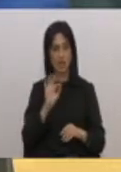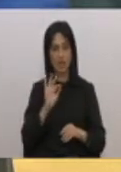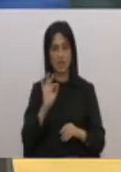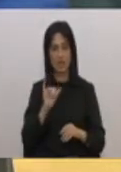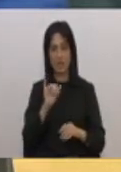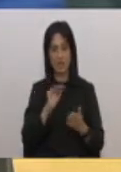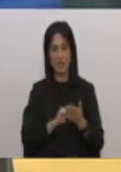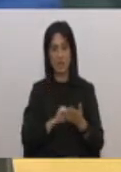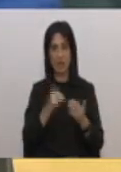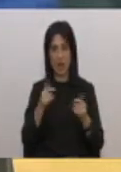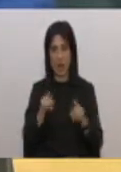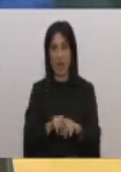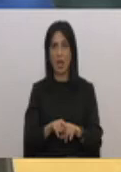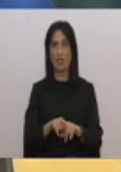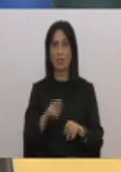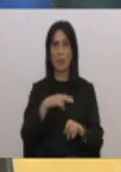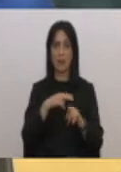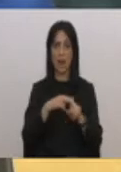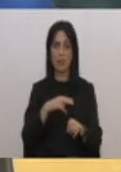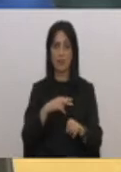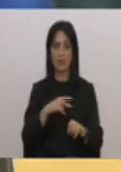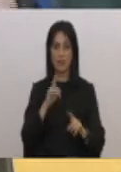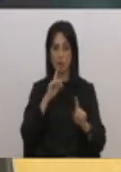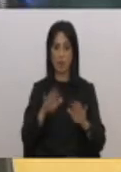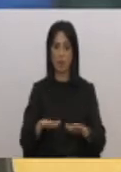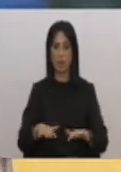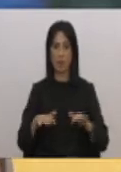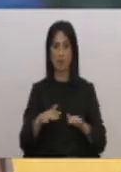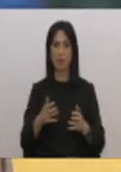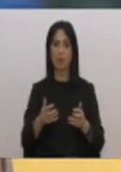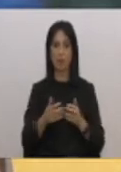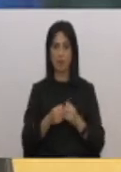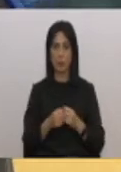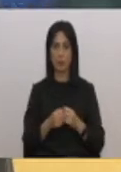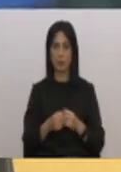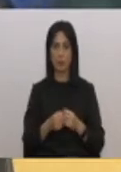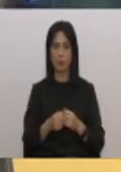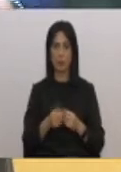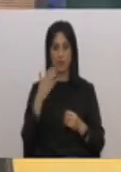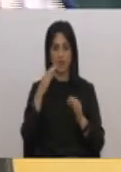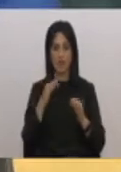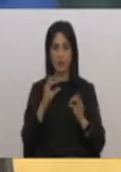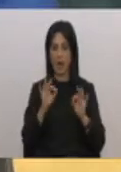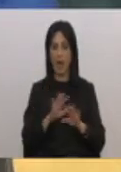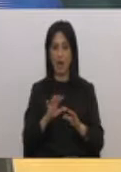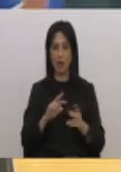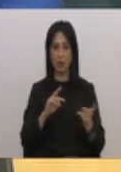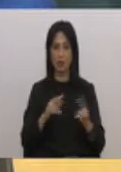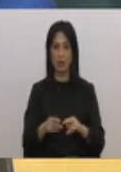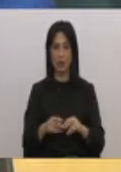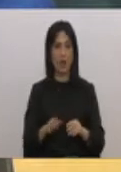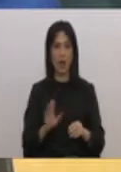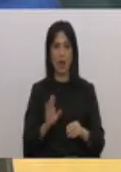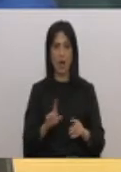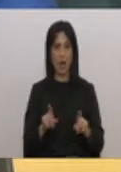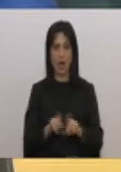წერია, ახლაც პარლამენტის სხდომათა დარბაზში მივიღოთ სამართლებრივად არასწორი ცვლილება. არა, ეს